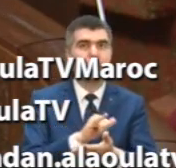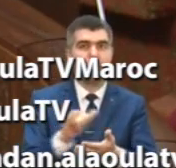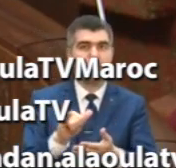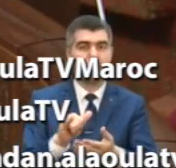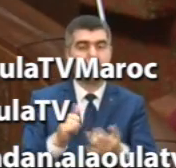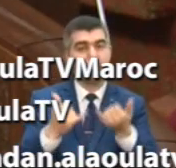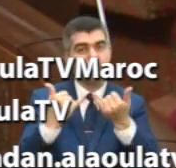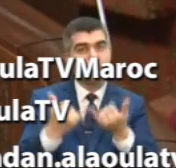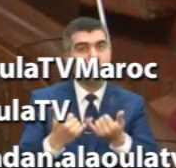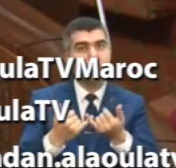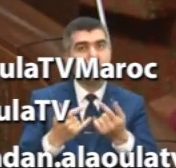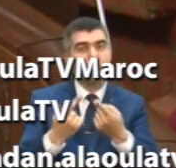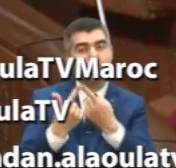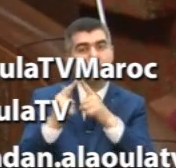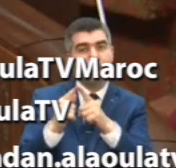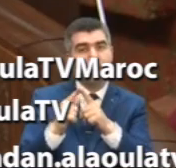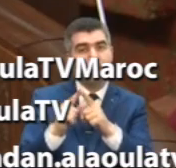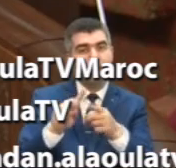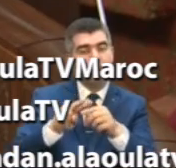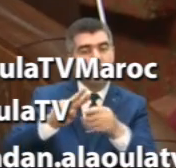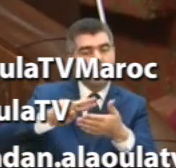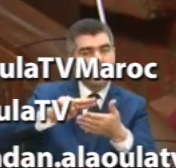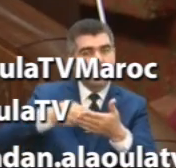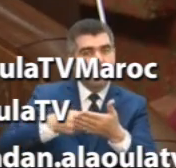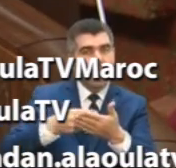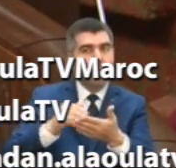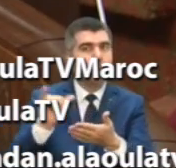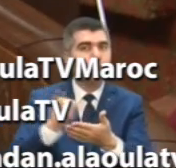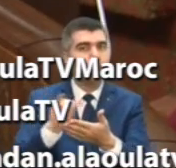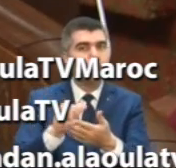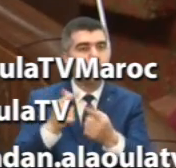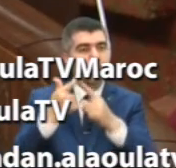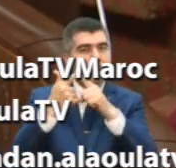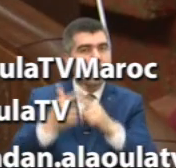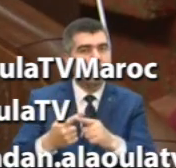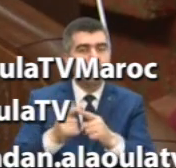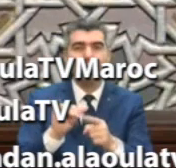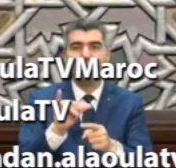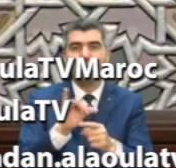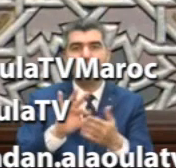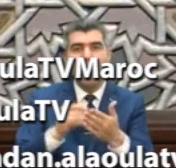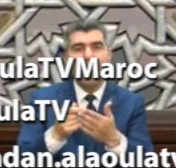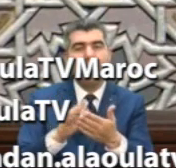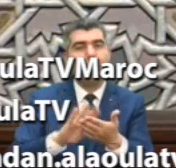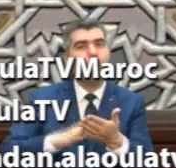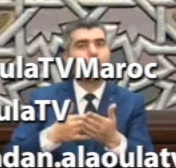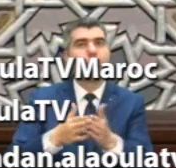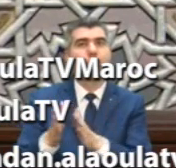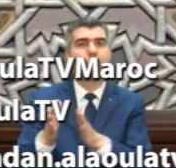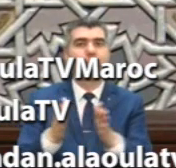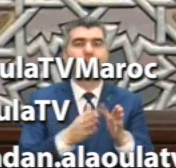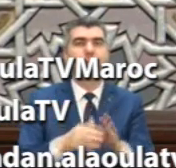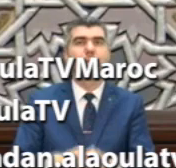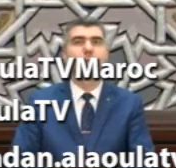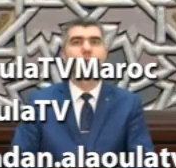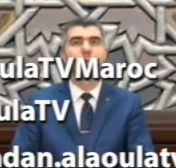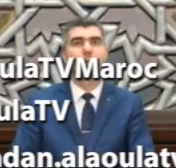المنظومة المحلية باش صيغنا اتفاقيات وتحدد الحاجيات والتكلفة المالية. شكرا. أما نعم.